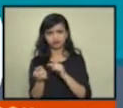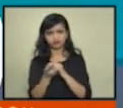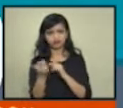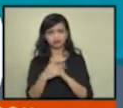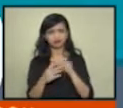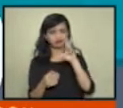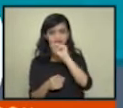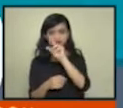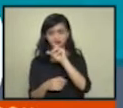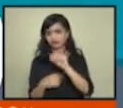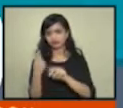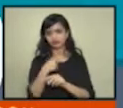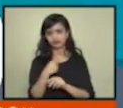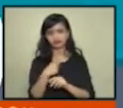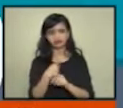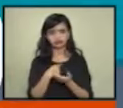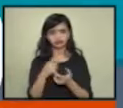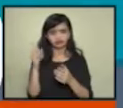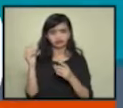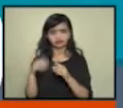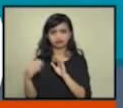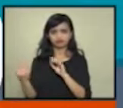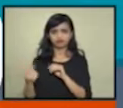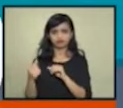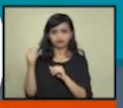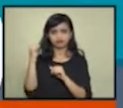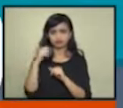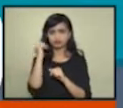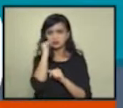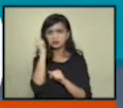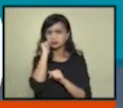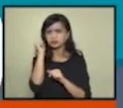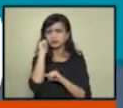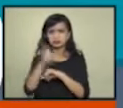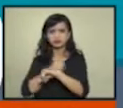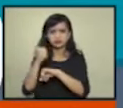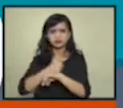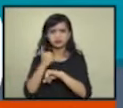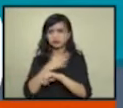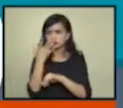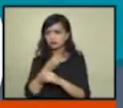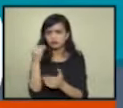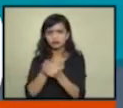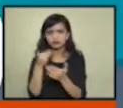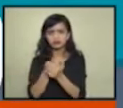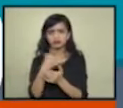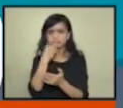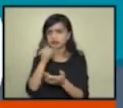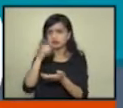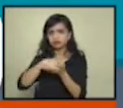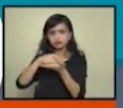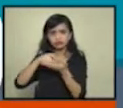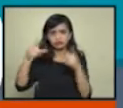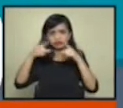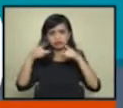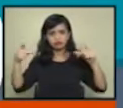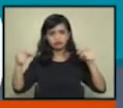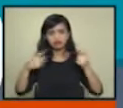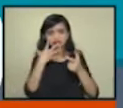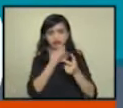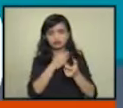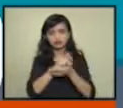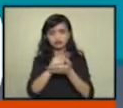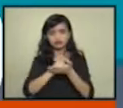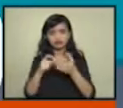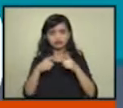Hindi, kasi ganito eh. Ako sa sila na ako sa ang tanong niyo sa kanya. Sino umahawak ng pera? Sino ang nagsasign ng cheque? Nasa kanino mga